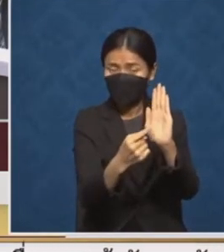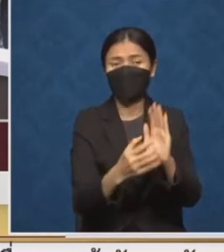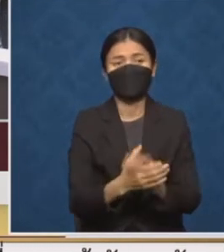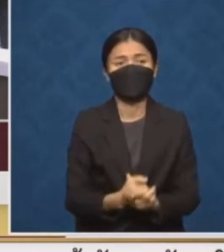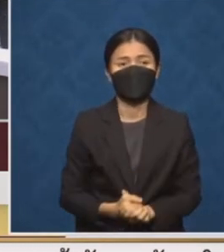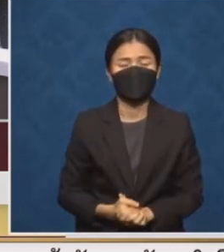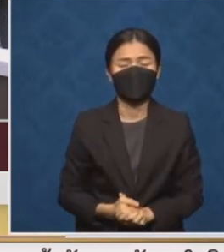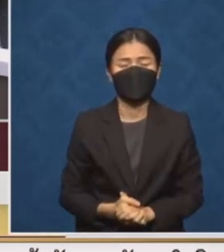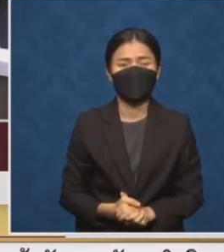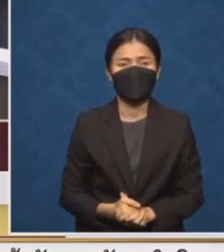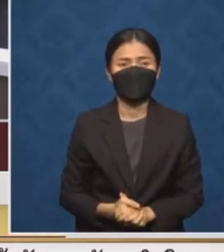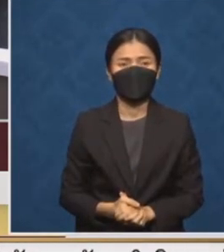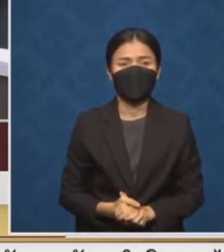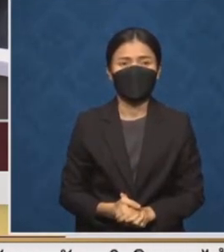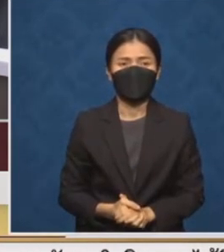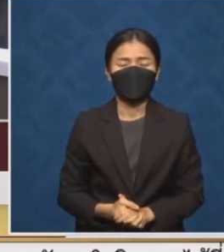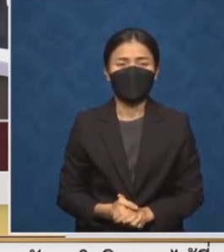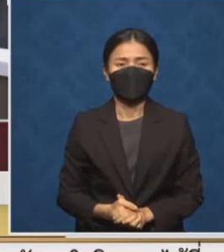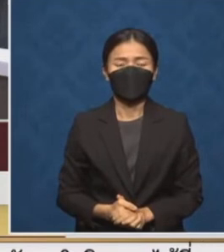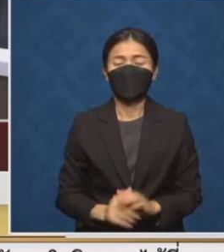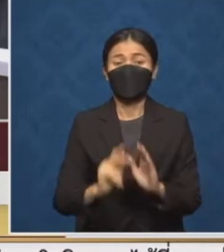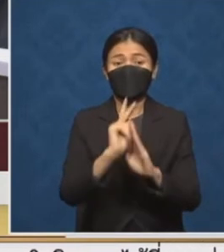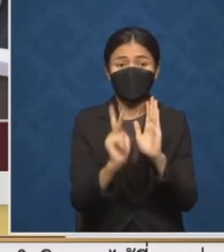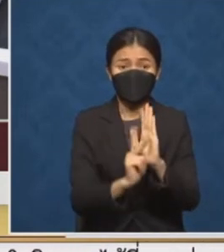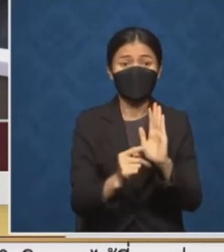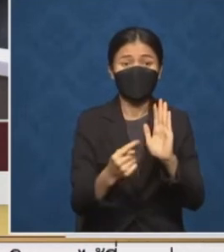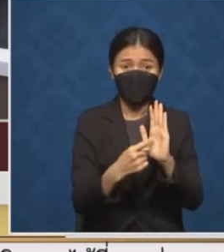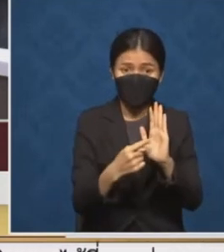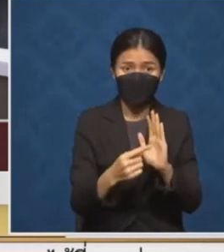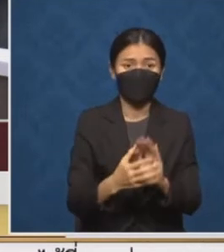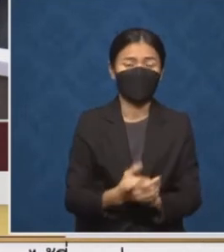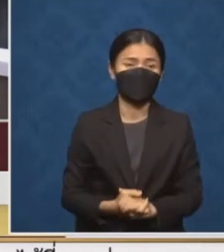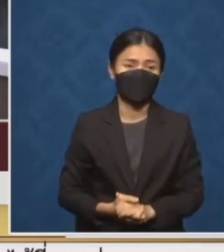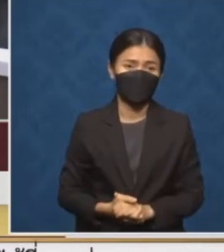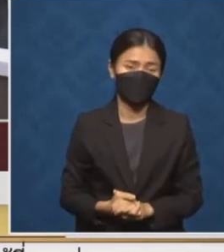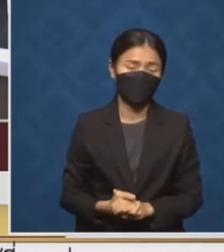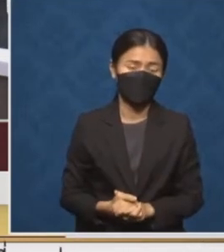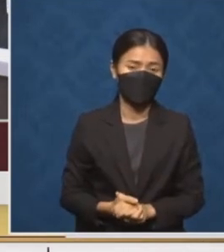กันกี่วันกี่คืนไม่มีความหมายเลย